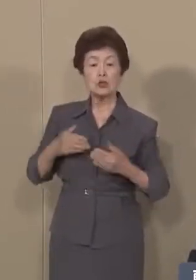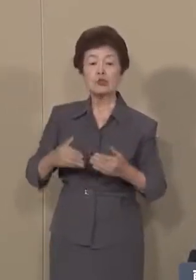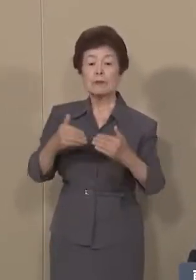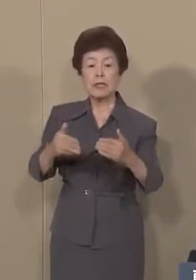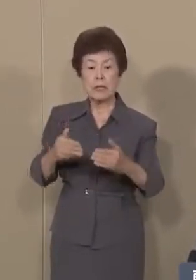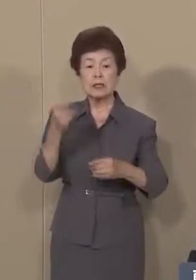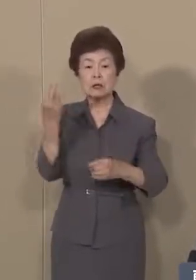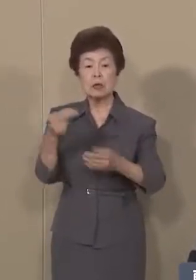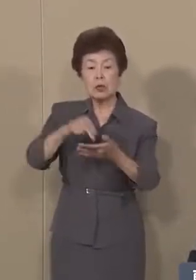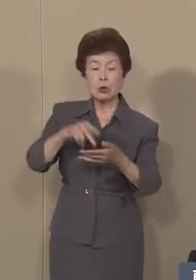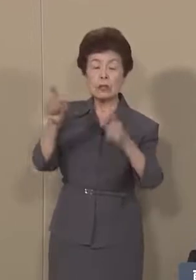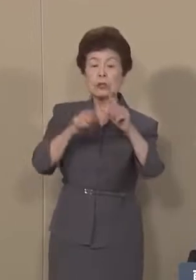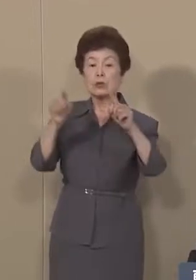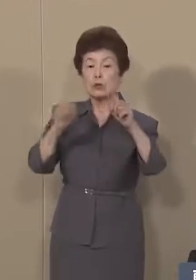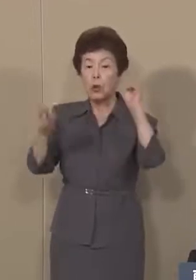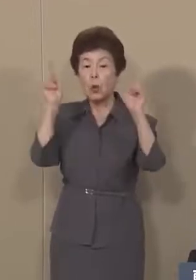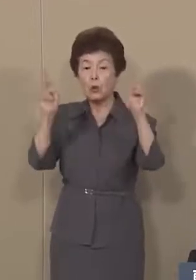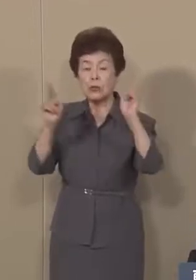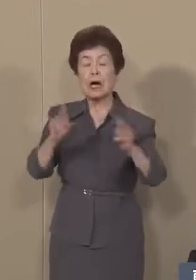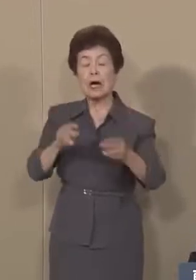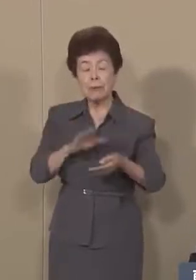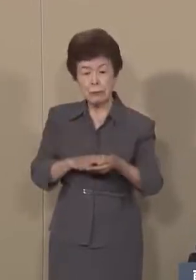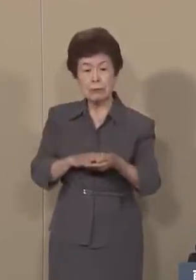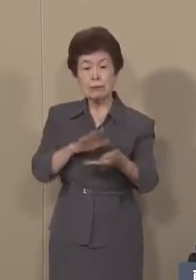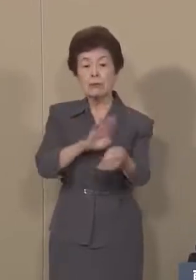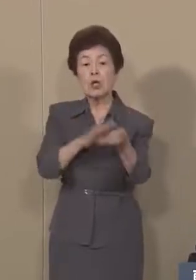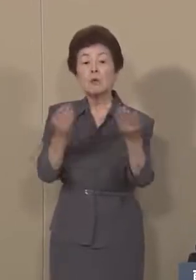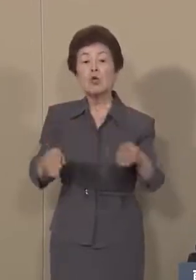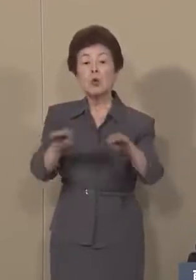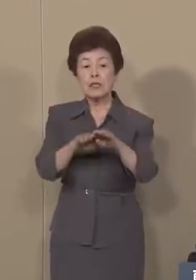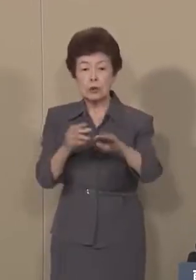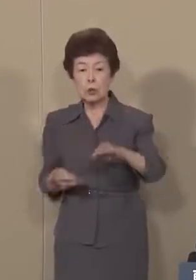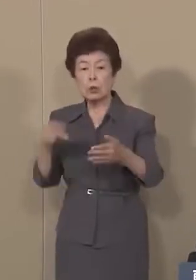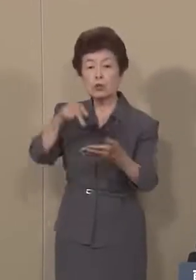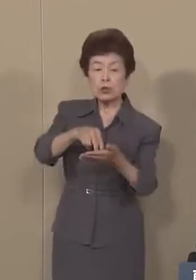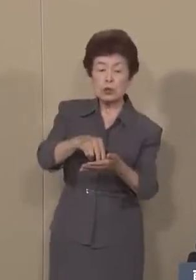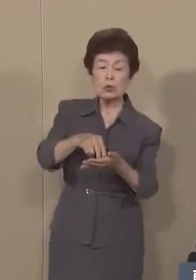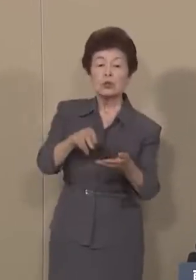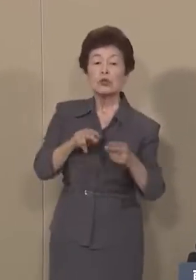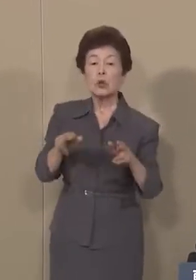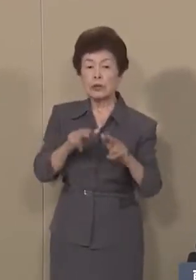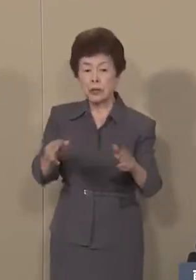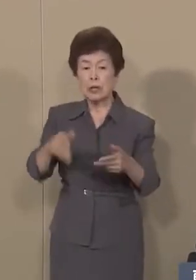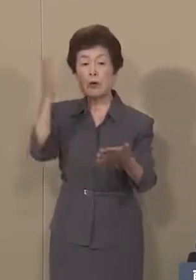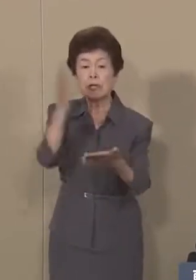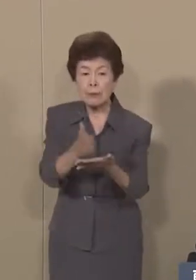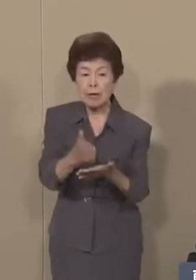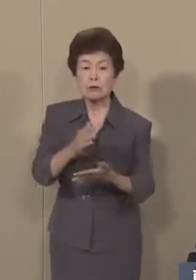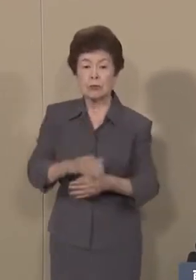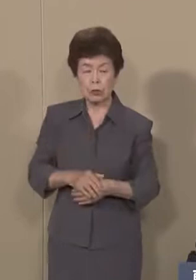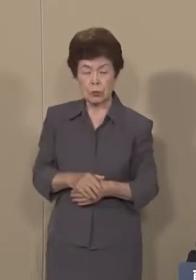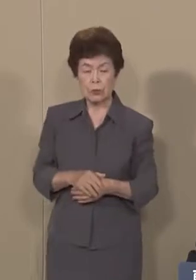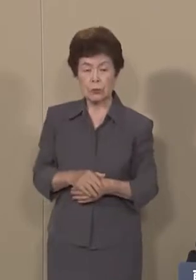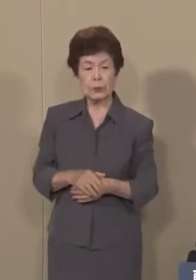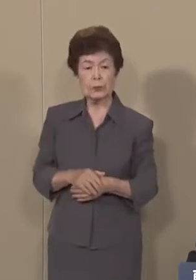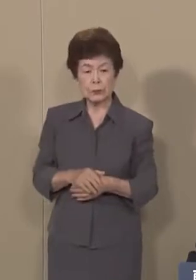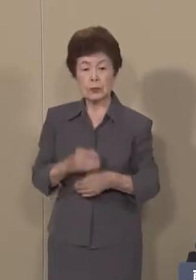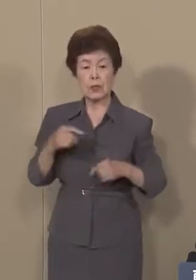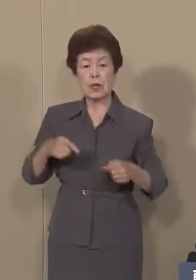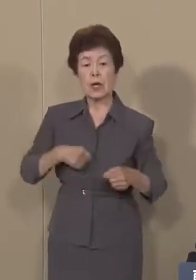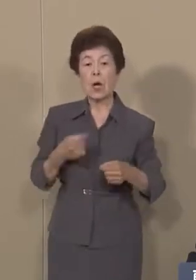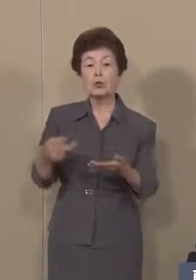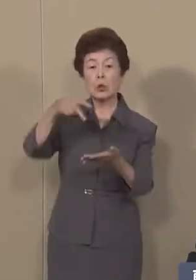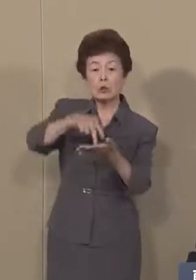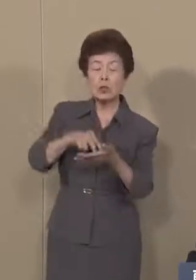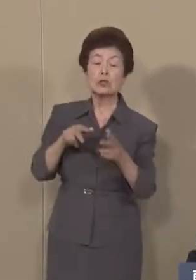独立行政法人化を中止するとともにさらに充実強化を図るということです独立行政